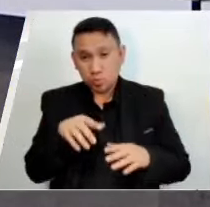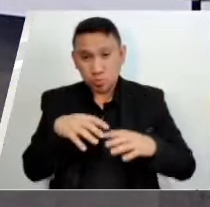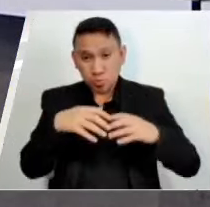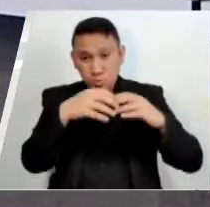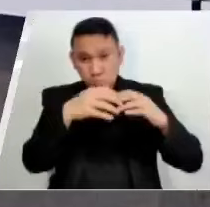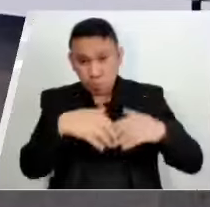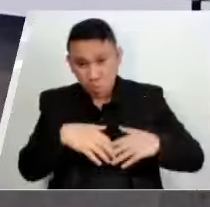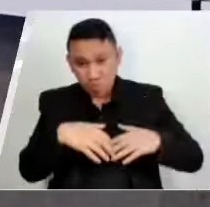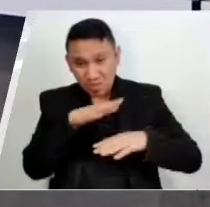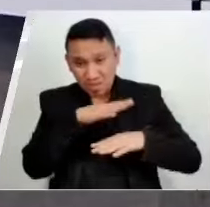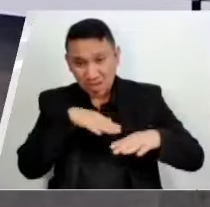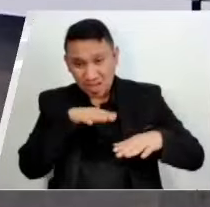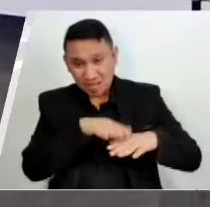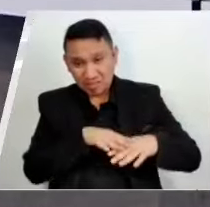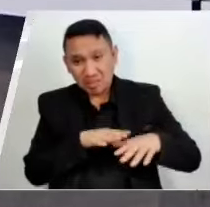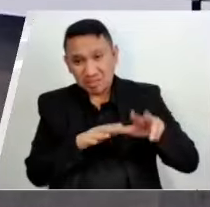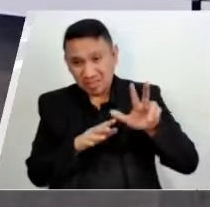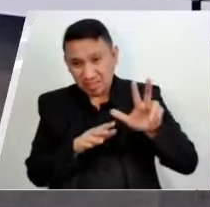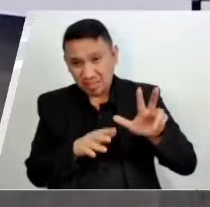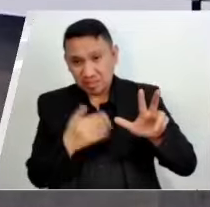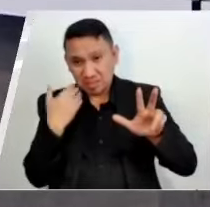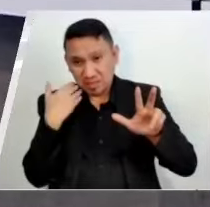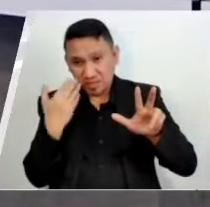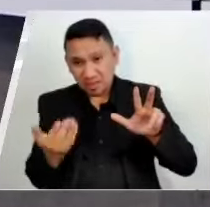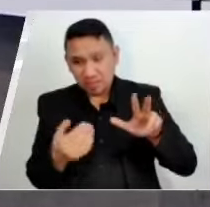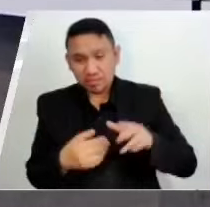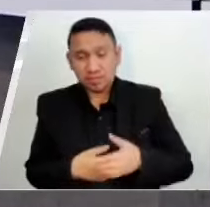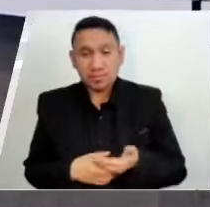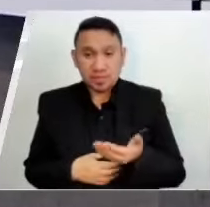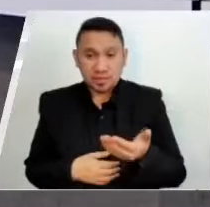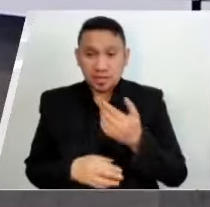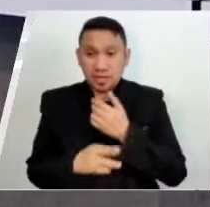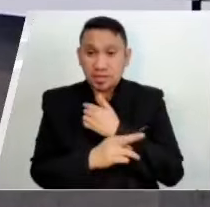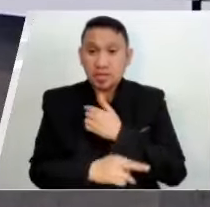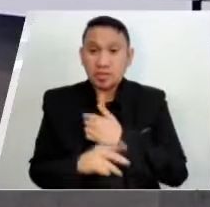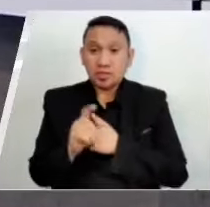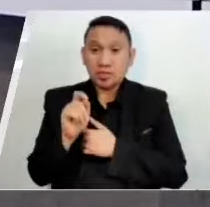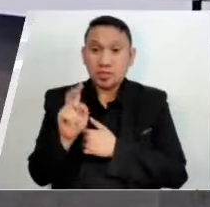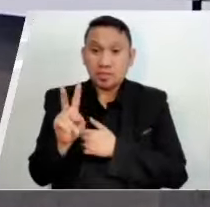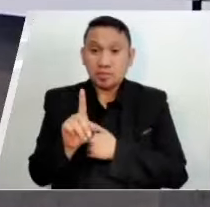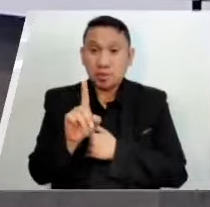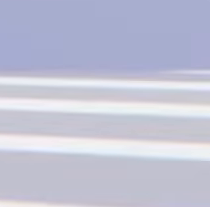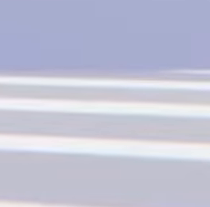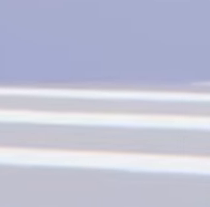de Oro saki si John dean ng GMA Regional TV